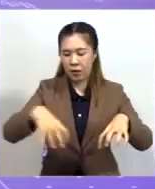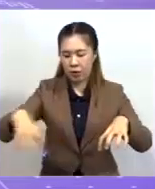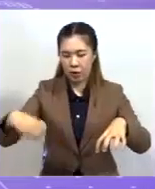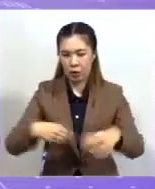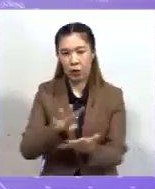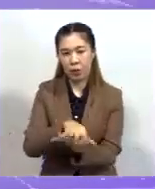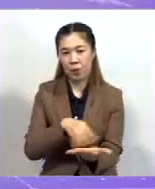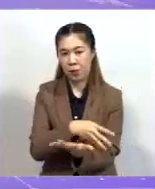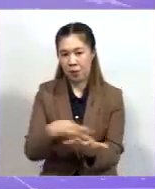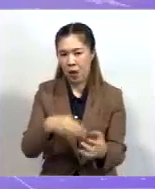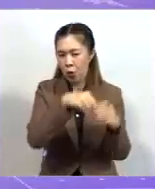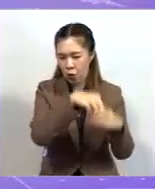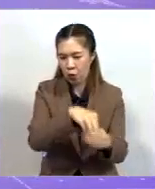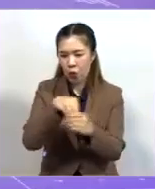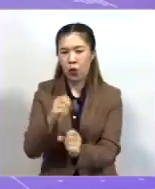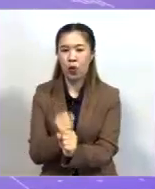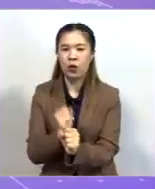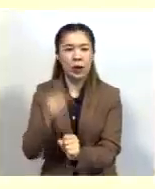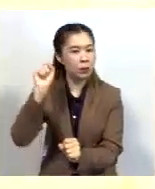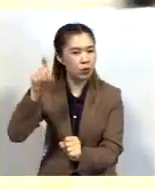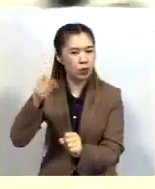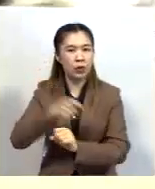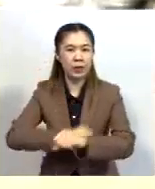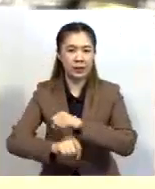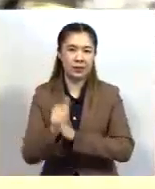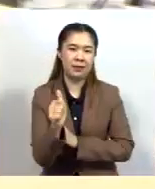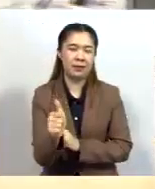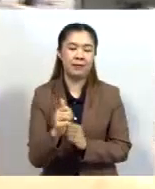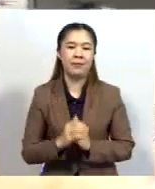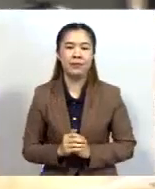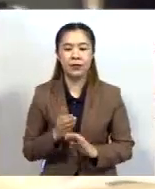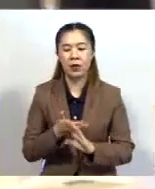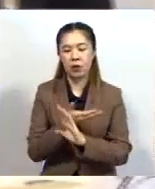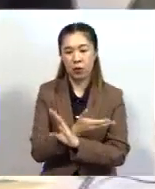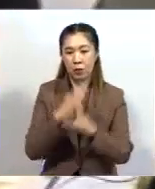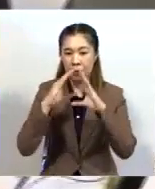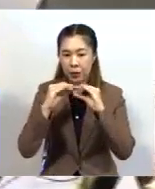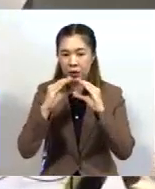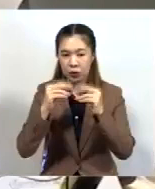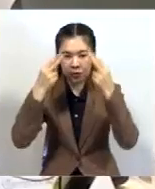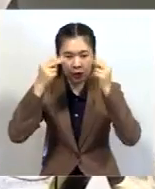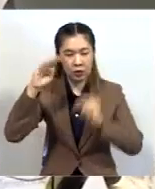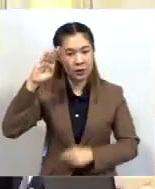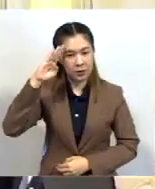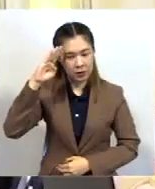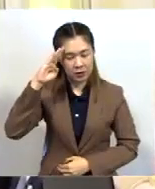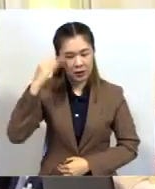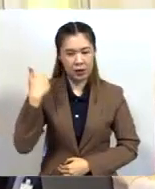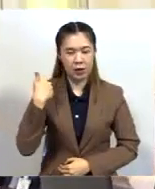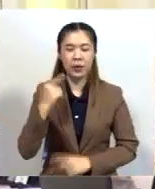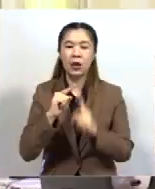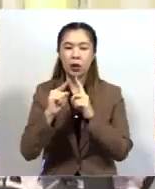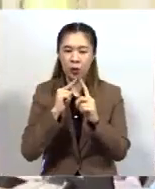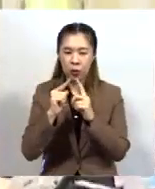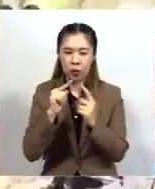แผนอยู่แล้วก็สามารถปฏิบัติได้ทันทีก่อนการประชุมค่ะนายกรัฐมนตรีพลเอกประยุทธ์จันทร์โอชาก็ได้พูดถึงนะ